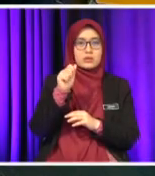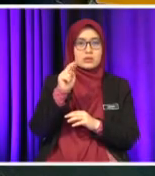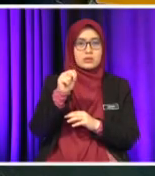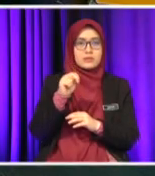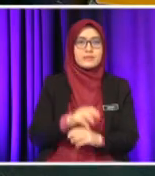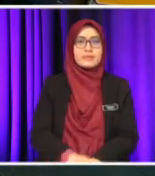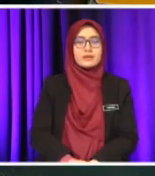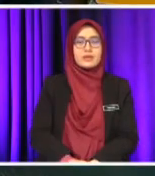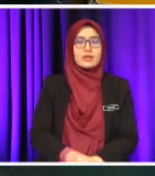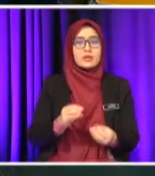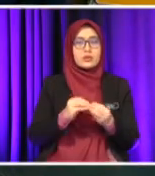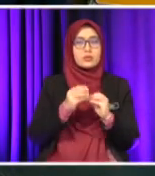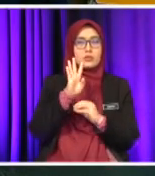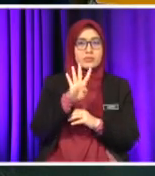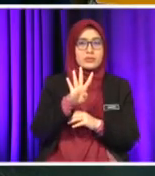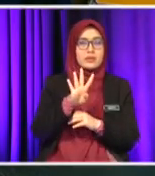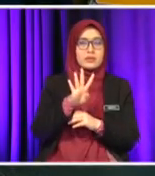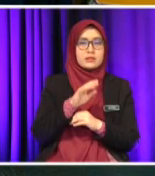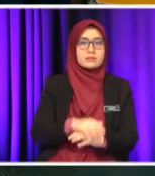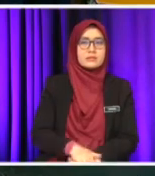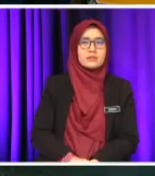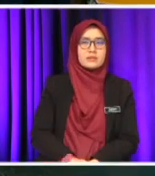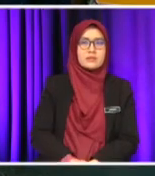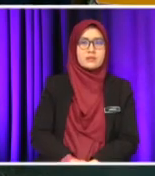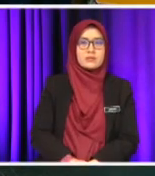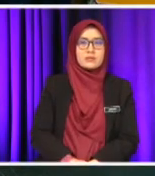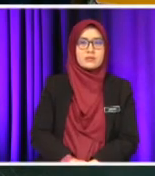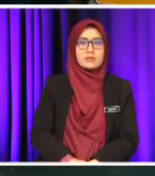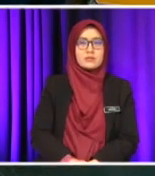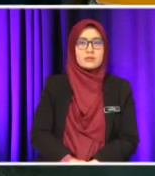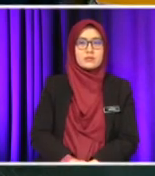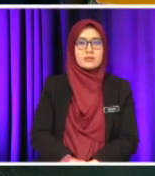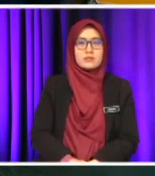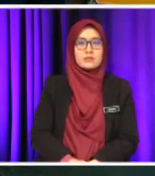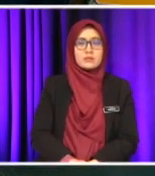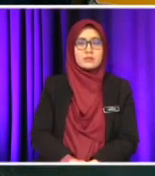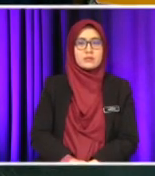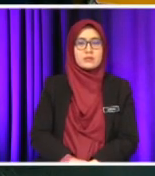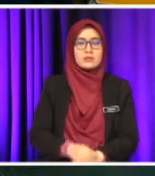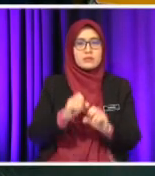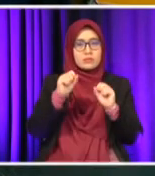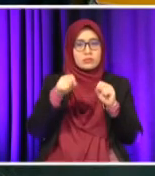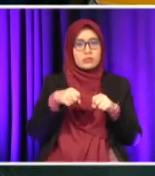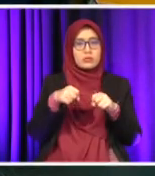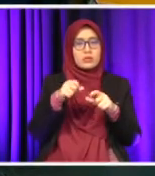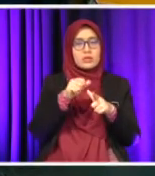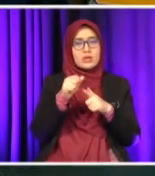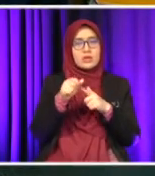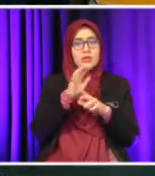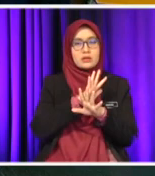ini pula adalah boleh tak maklumat produk kita sampai kepada pengguna